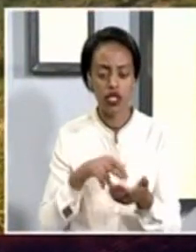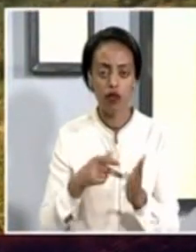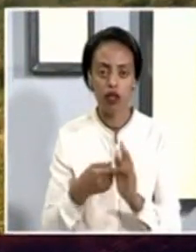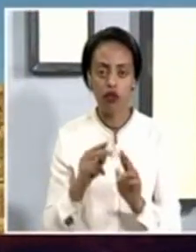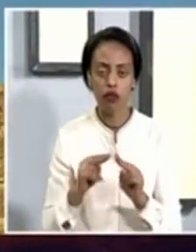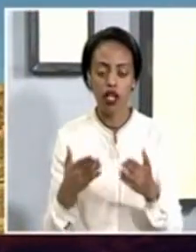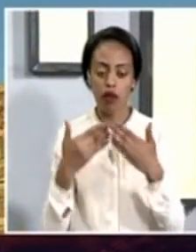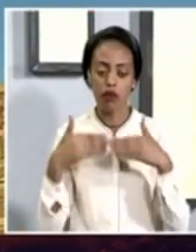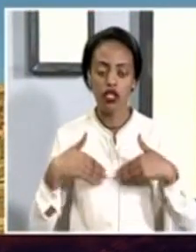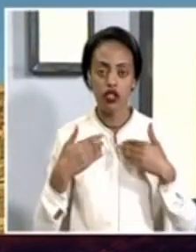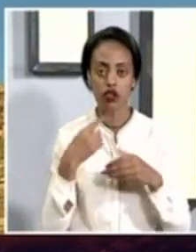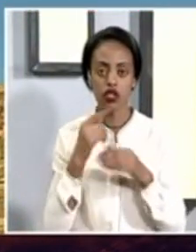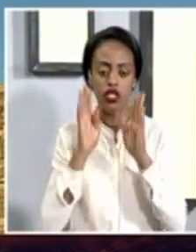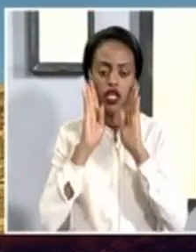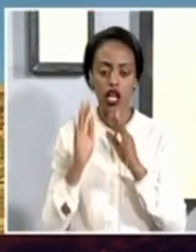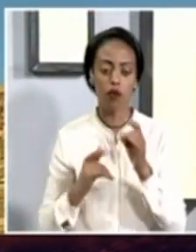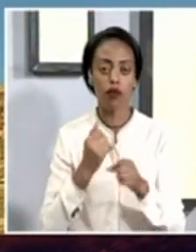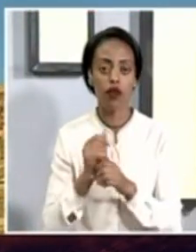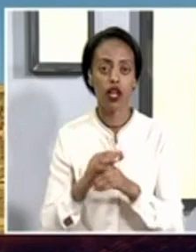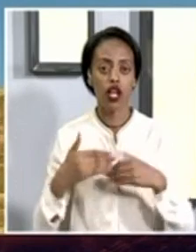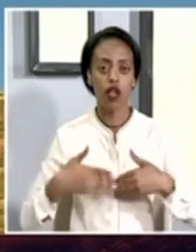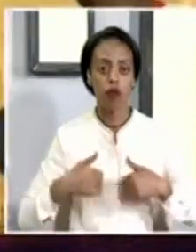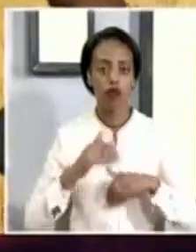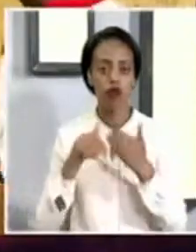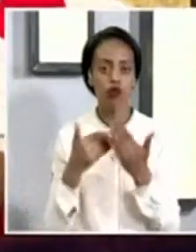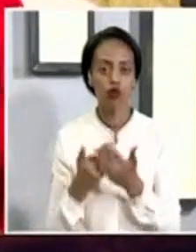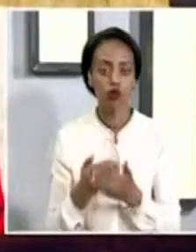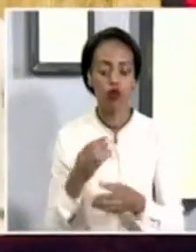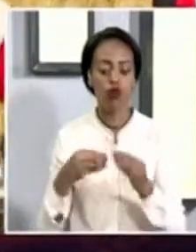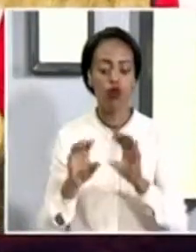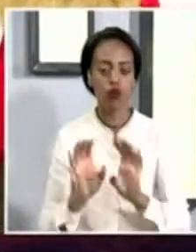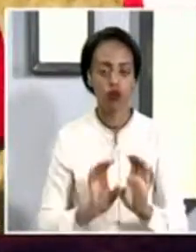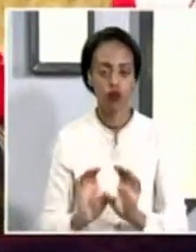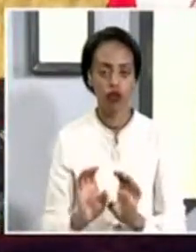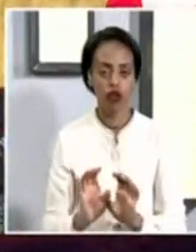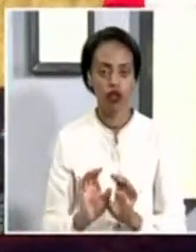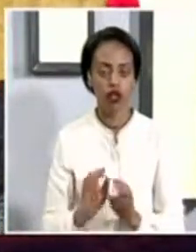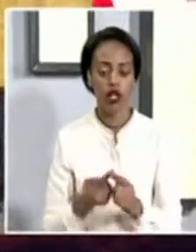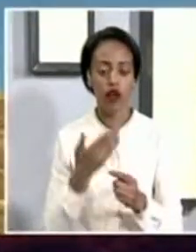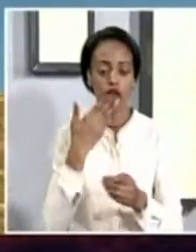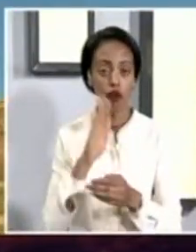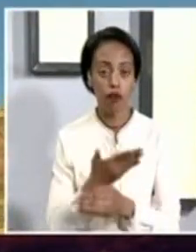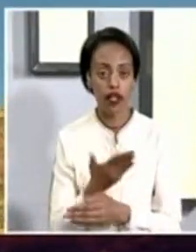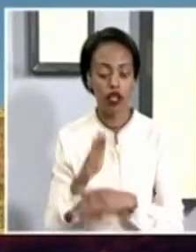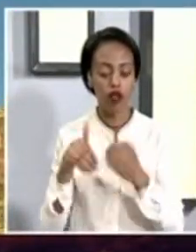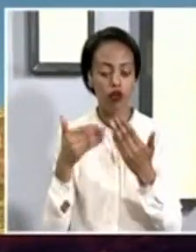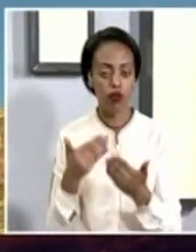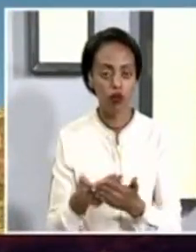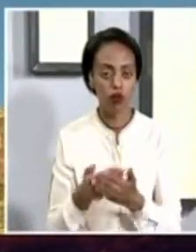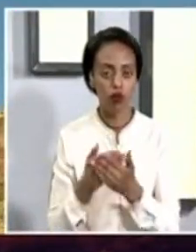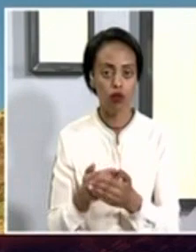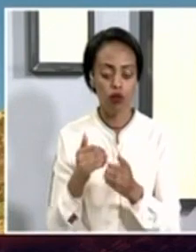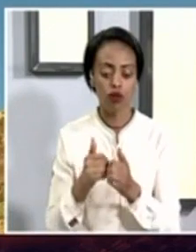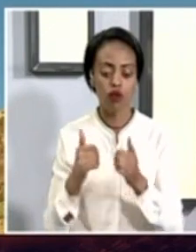دسيرنا العالم سلام جبار لنا من إسي عدي جوز إلى تشجوره كحما نجر كان سمعنا رخلو خولو